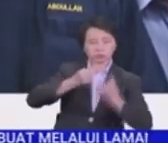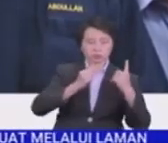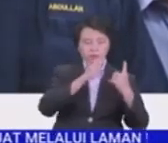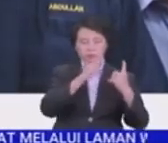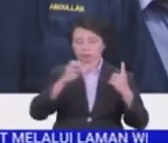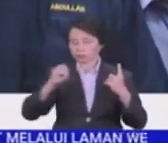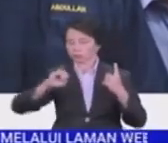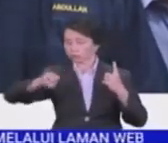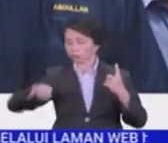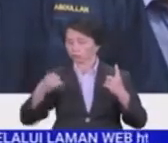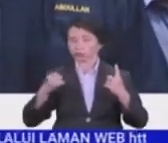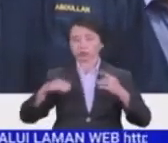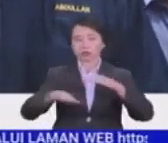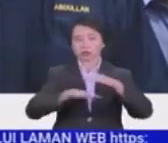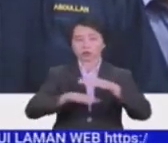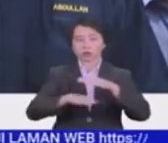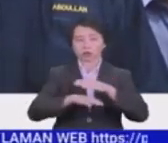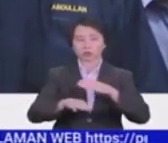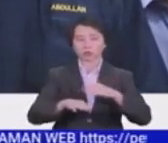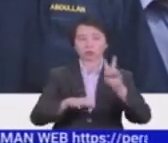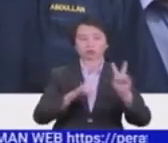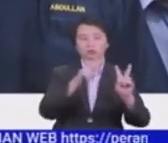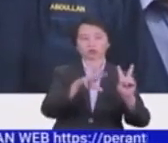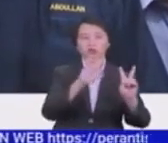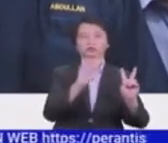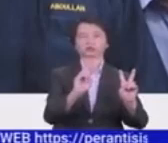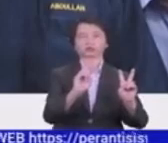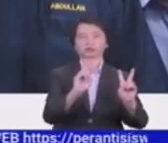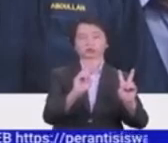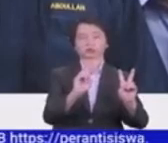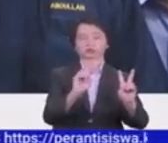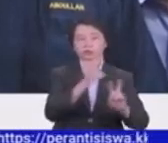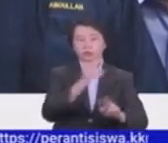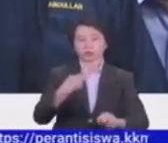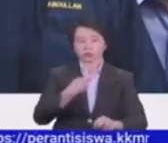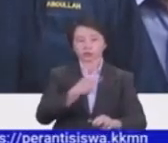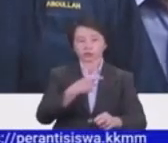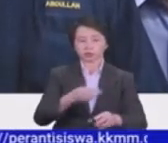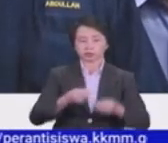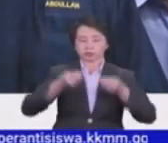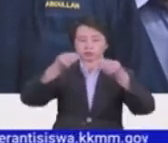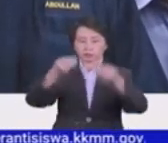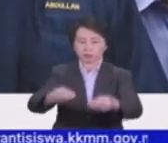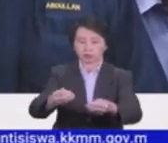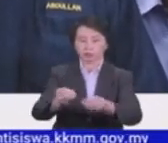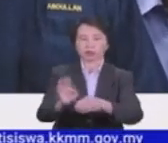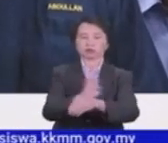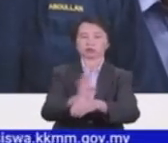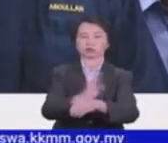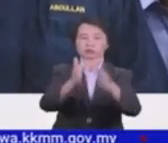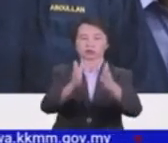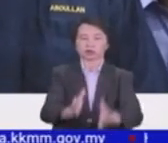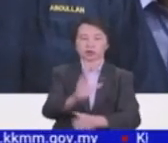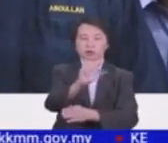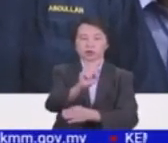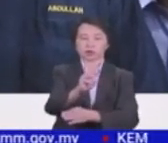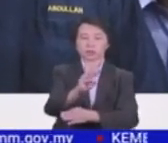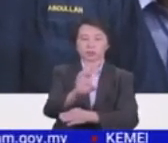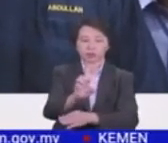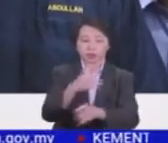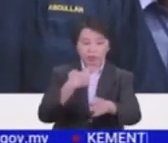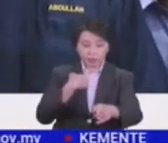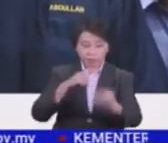juta yang di bawah SMIF 2.0 ini dan kita bagi kepada usahawan-usahawan SME yang terkesan